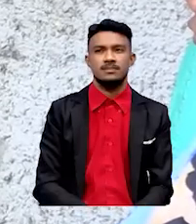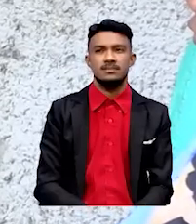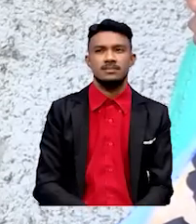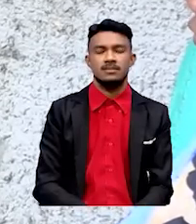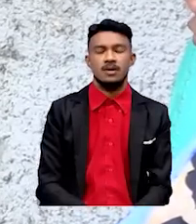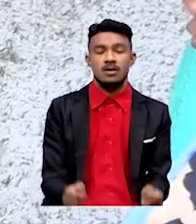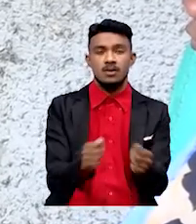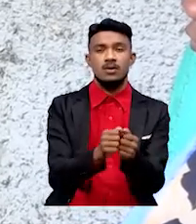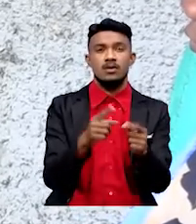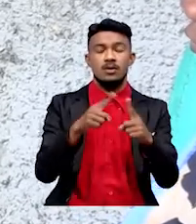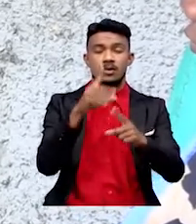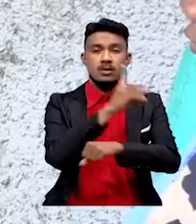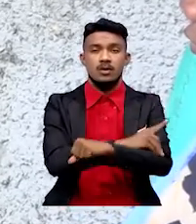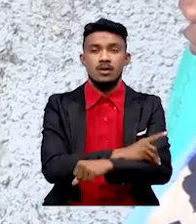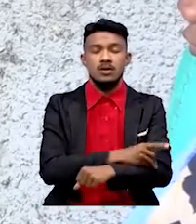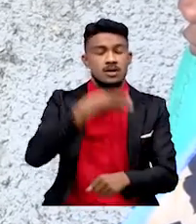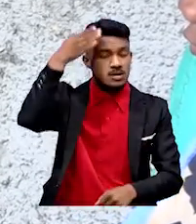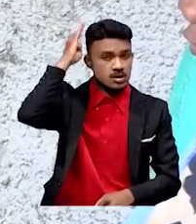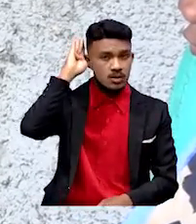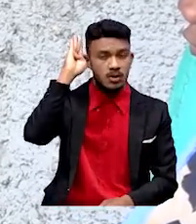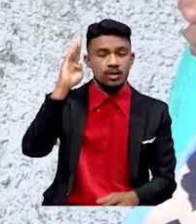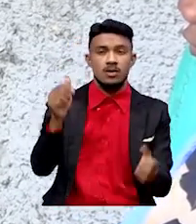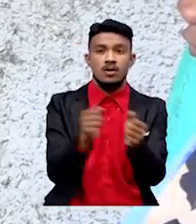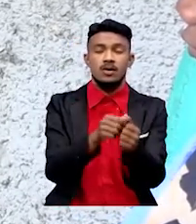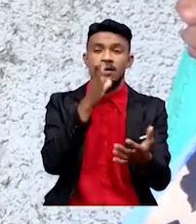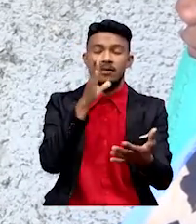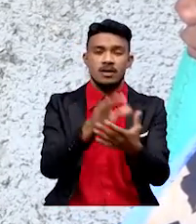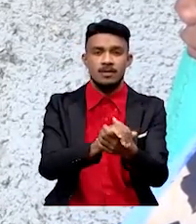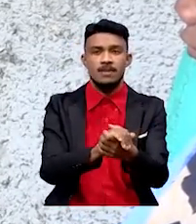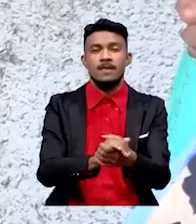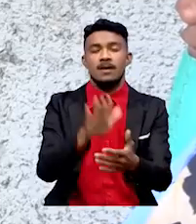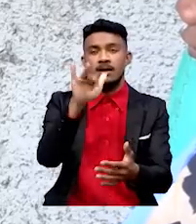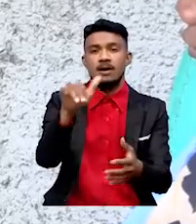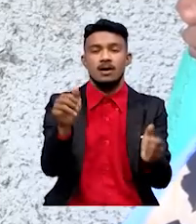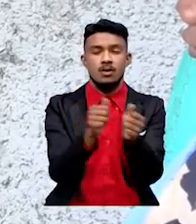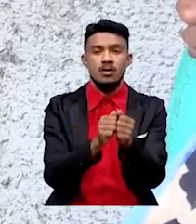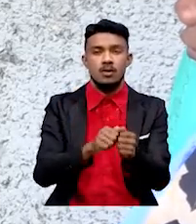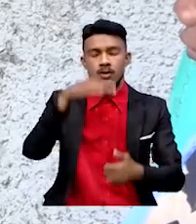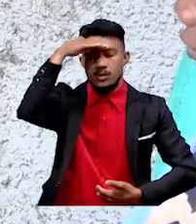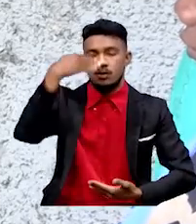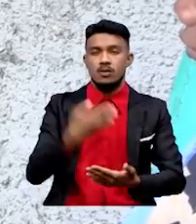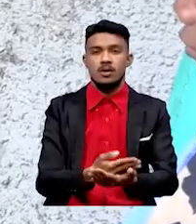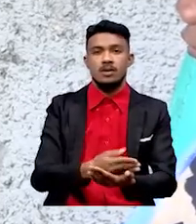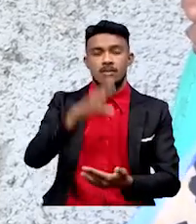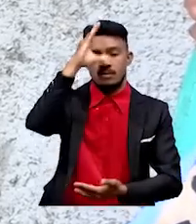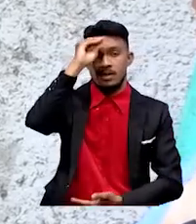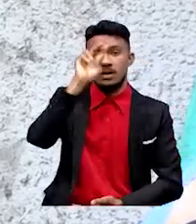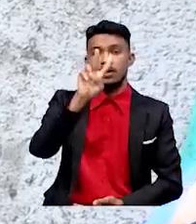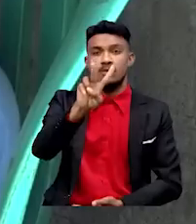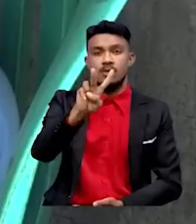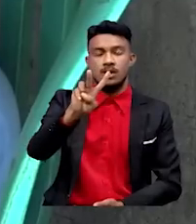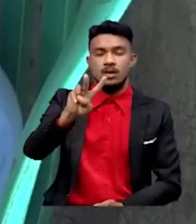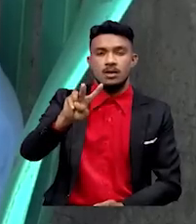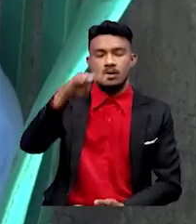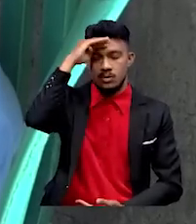Roda daun ne, Senyor Sebastian, hone kaben Lena, hela ho uan mane nen rua, uan mane